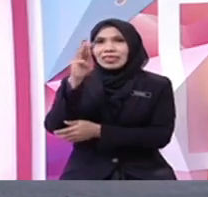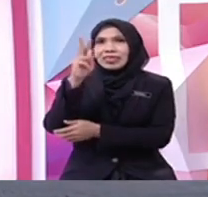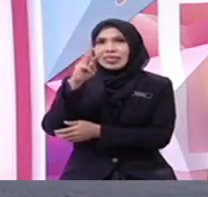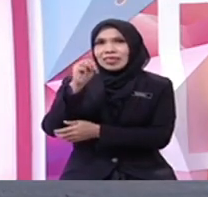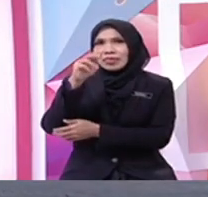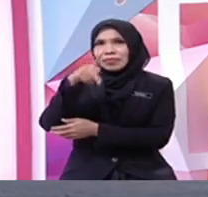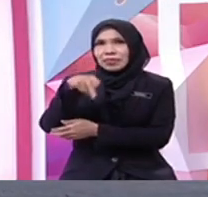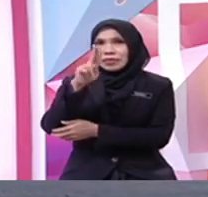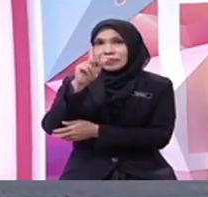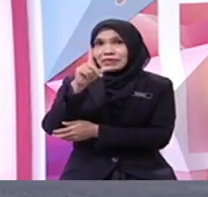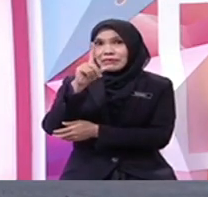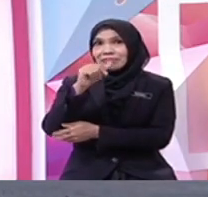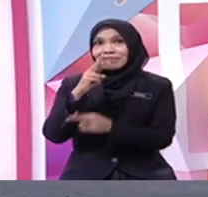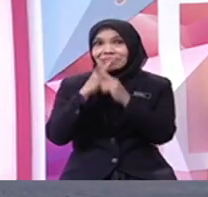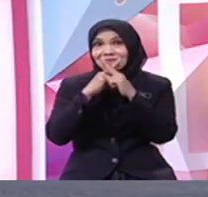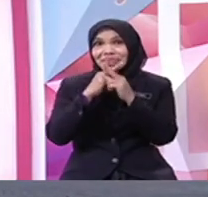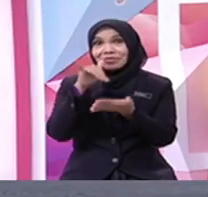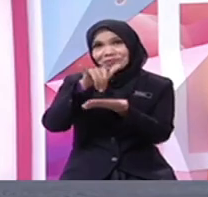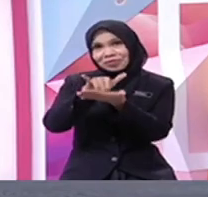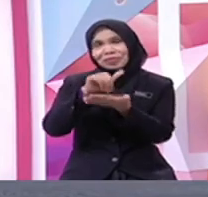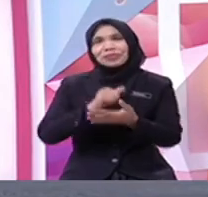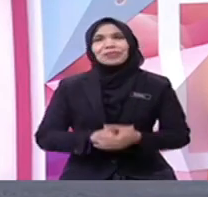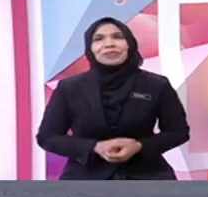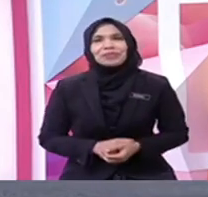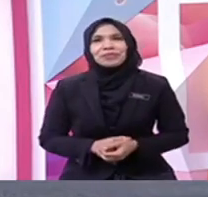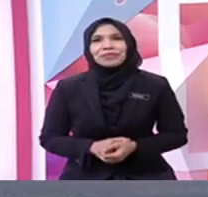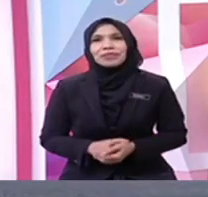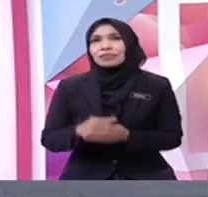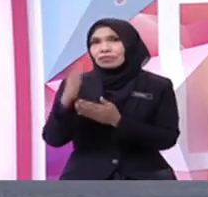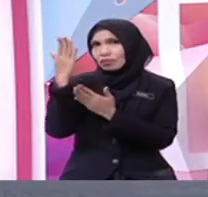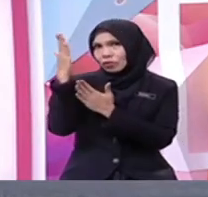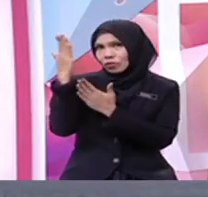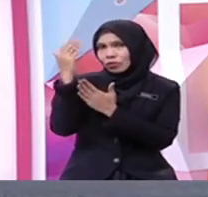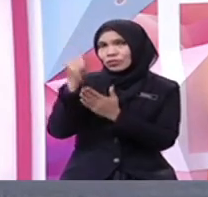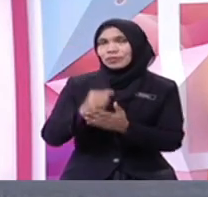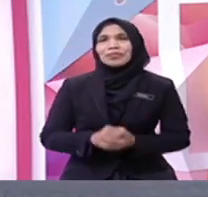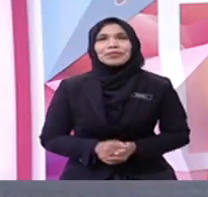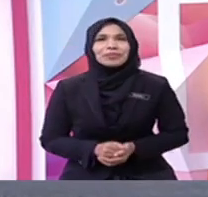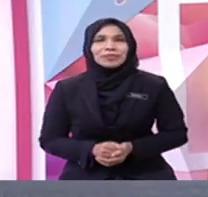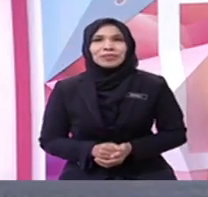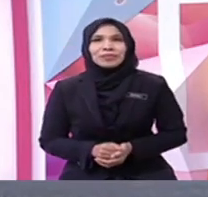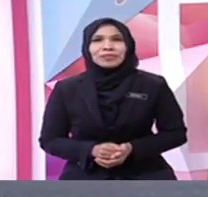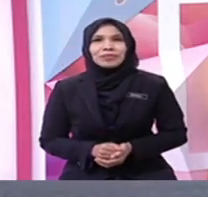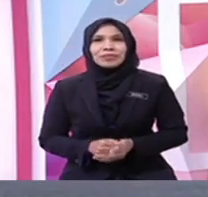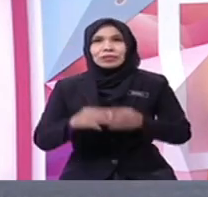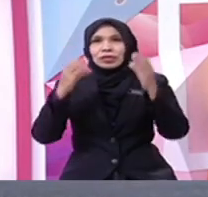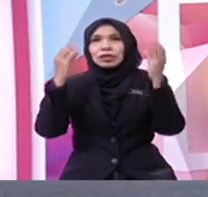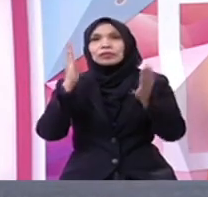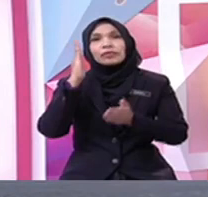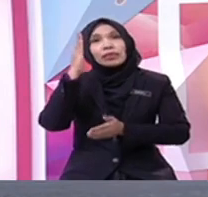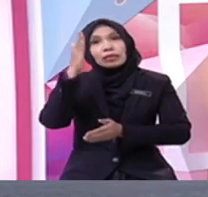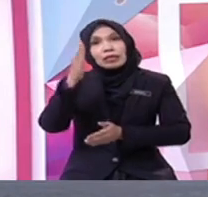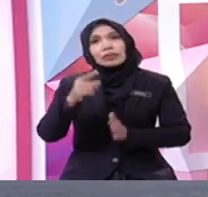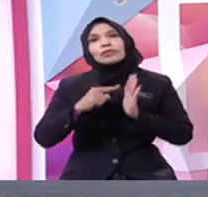guys Agung saya dulu gua tak jadi tak sabar tunggu tunggu oke Cikgu akan Tunjukkan